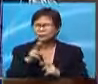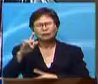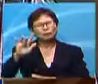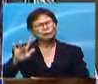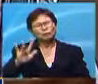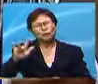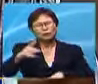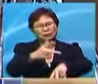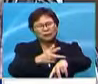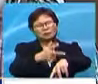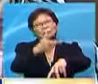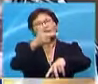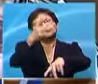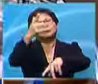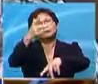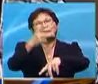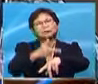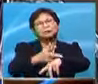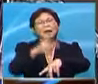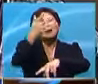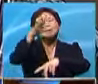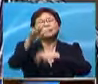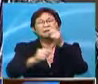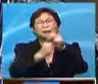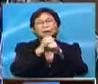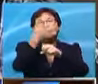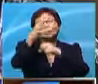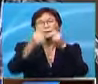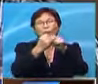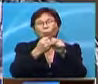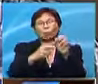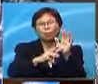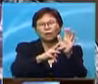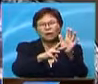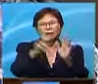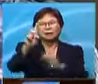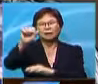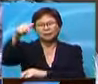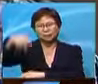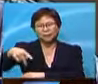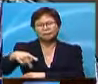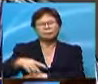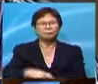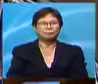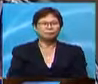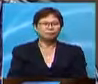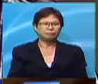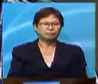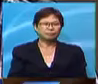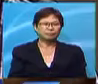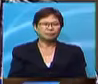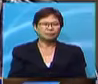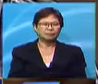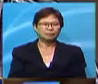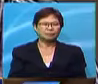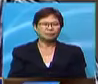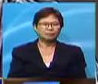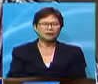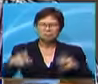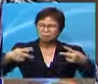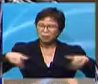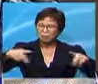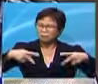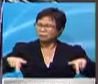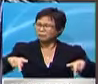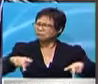tiga penggal kawasan itu diwakili oleh dap senyata pasar itu tidak